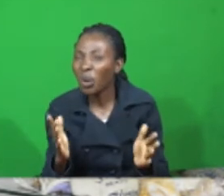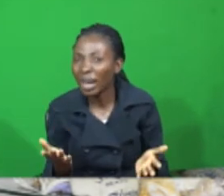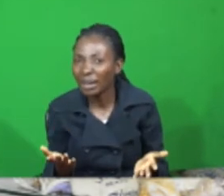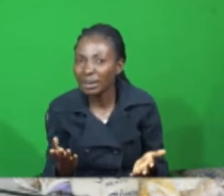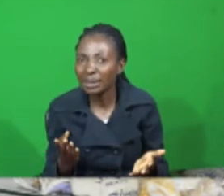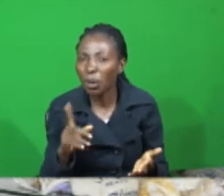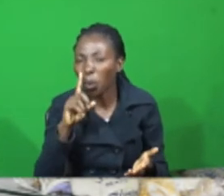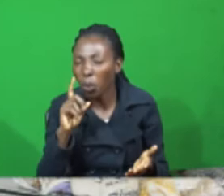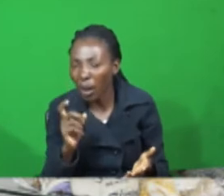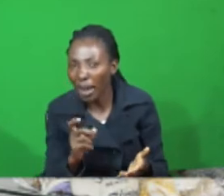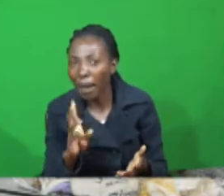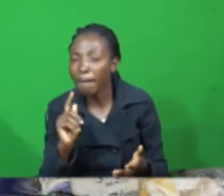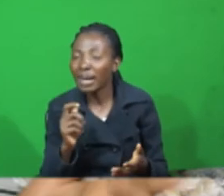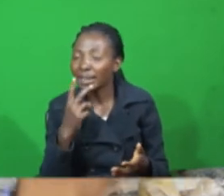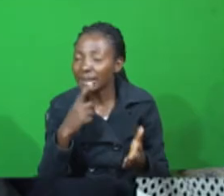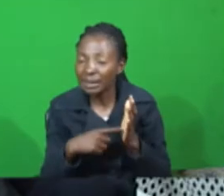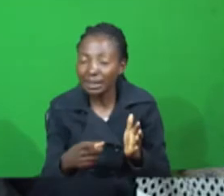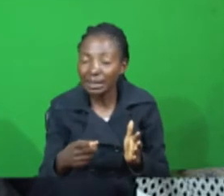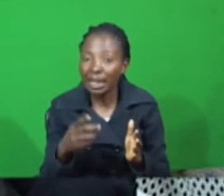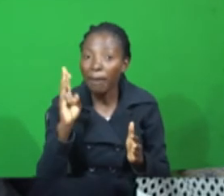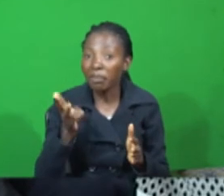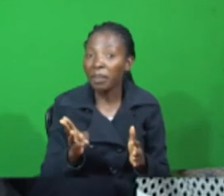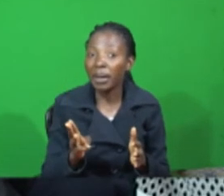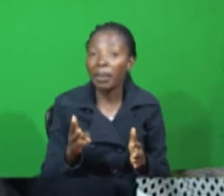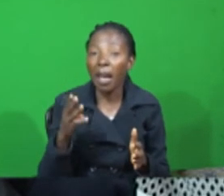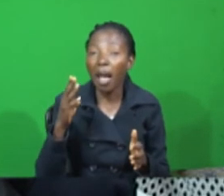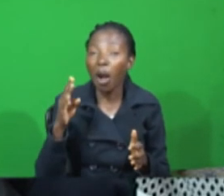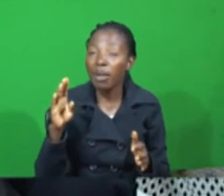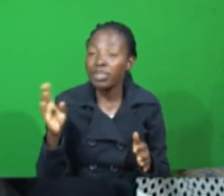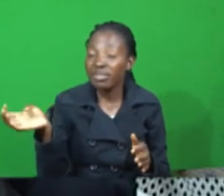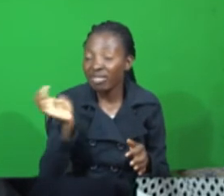kuti honai nyaya dziri kuzoitika dzakanzi namwari dzakafumuka